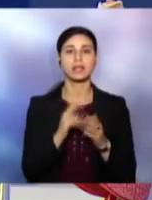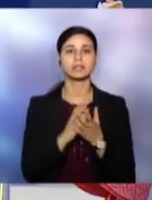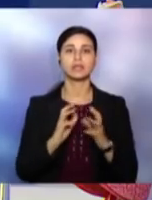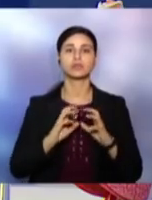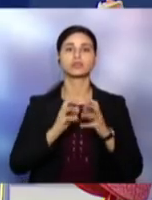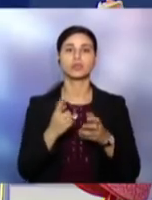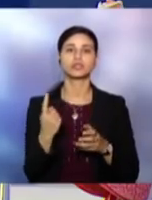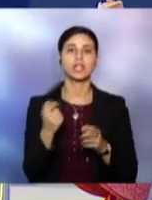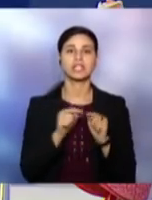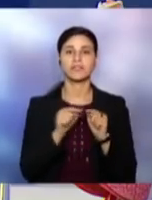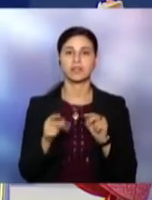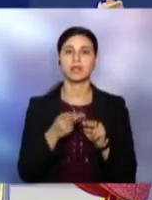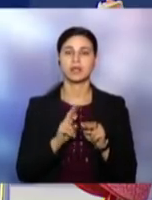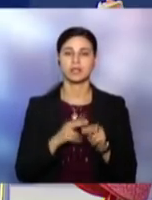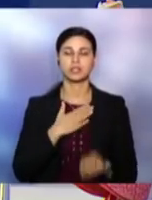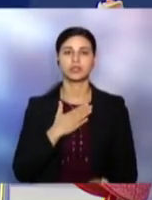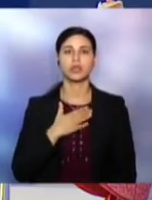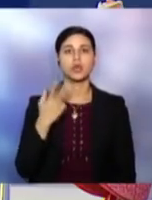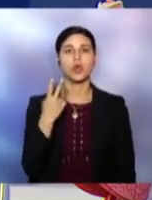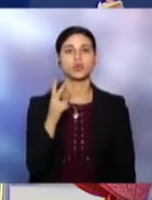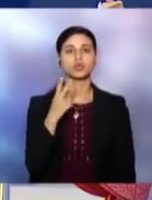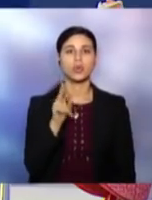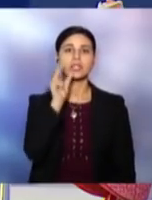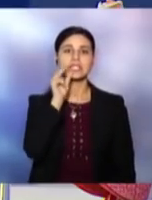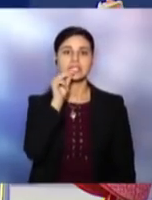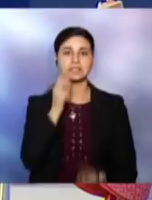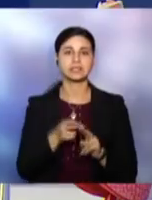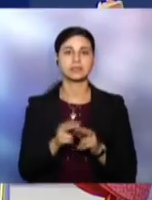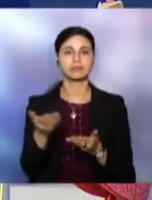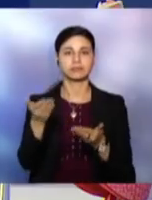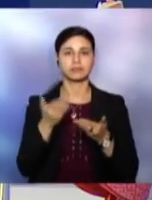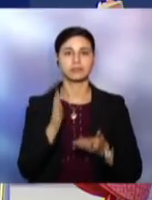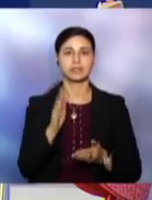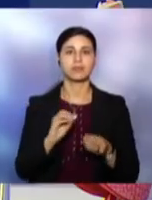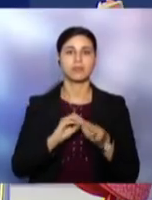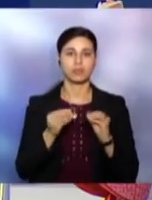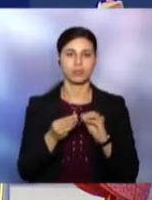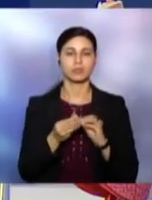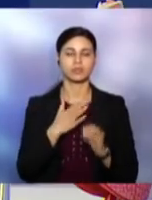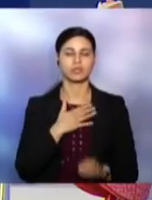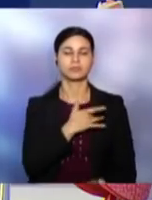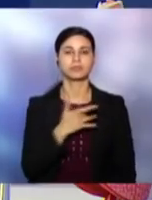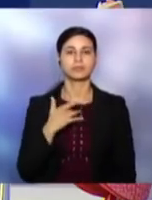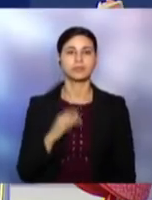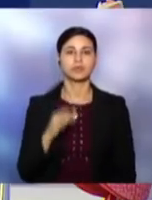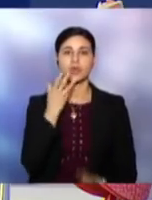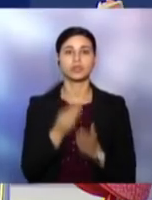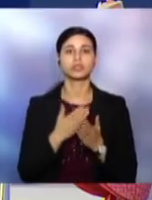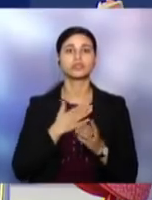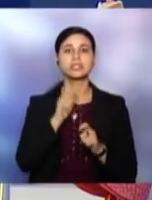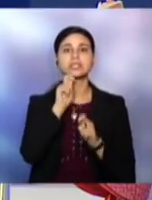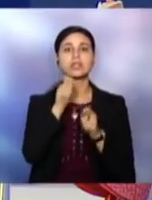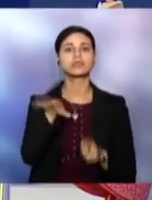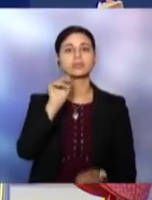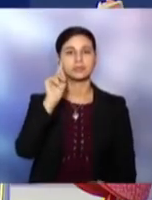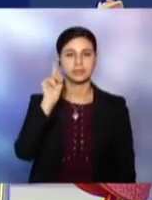მსოფლიოში კვირეული და ჩვენ 22-ში საგანგებოთ ამ თემაზე ვისაუბრებთ. ხოლო ჩვენი კონცეპტუალური საჩუქრები თქვენ გახსოვთ,